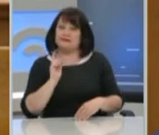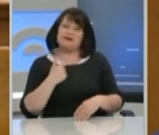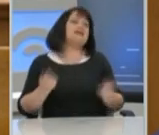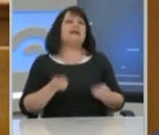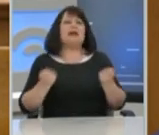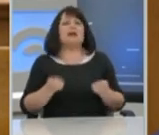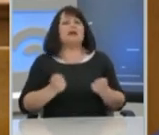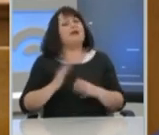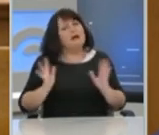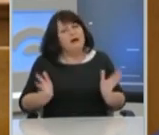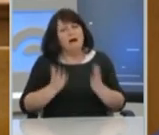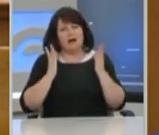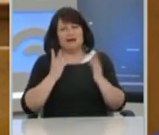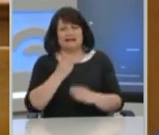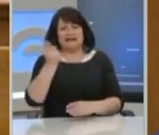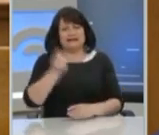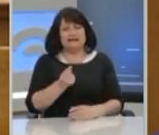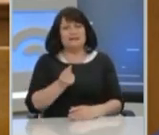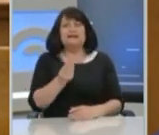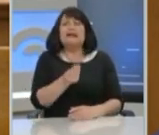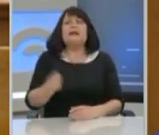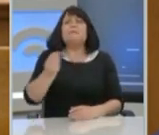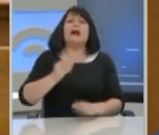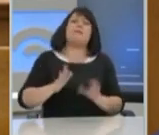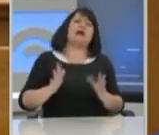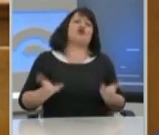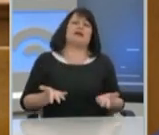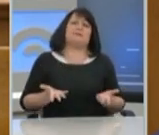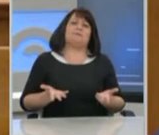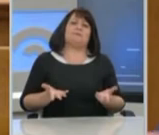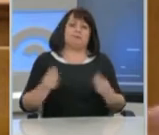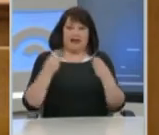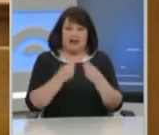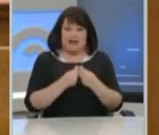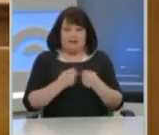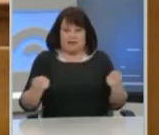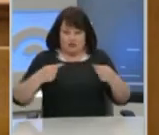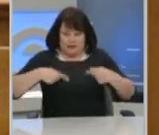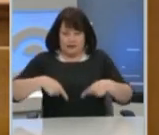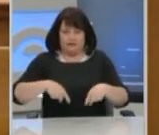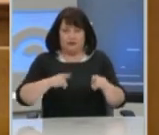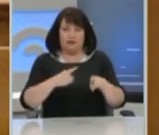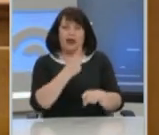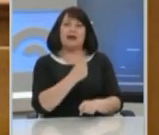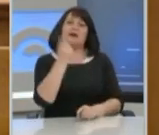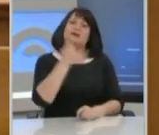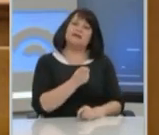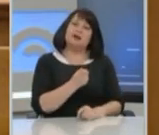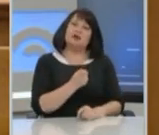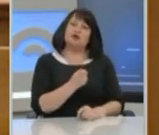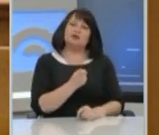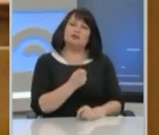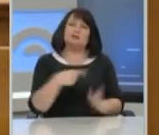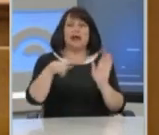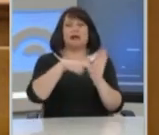όντως έχουμε 3,5 και παραπάνω? Θα εφαρμοστούν ταυτόχρονα 1%